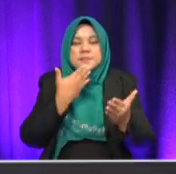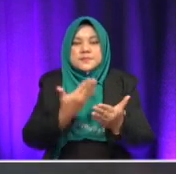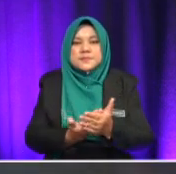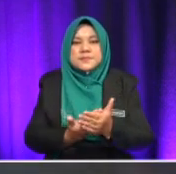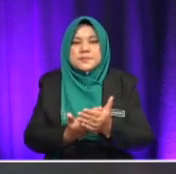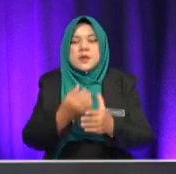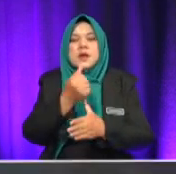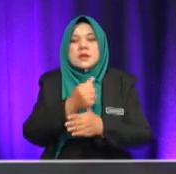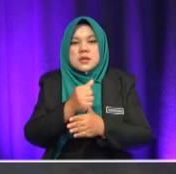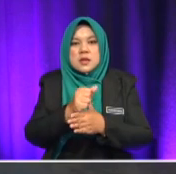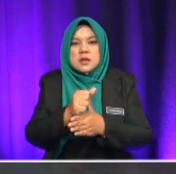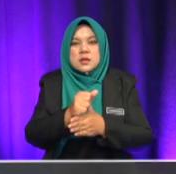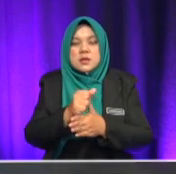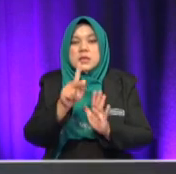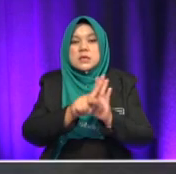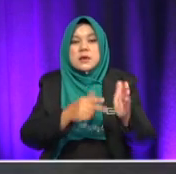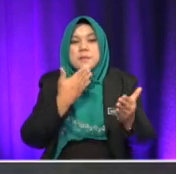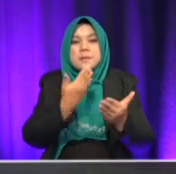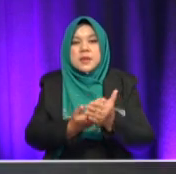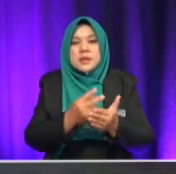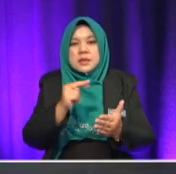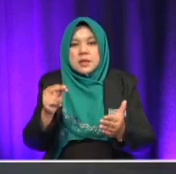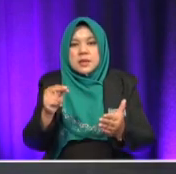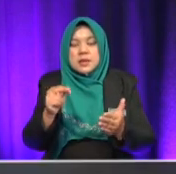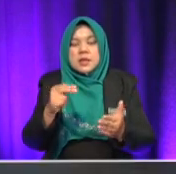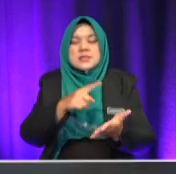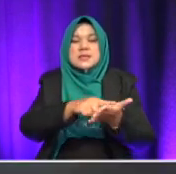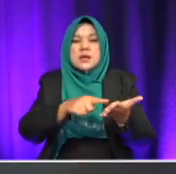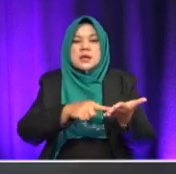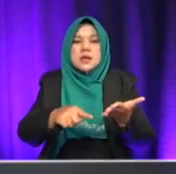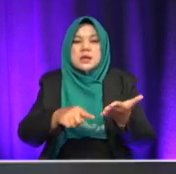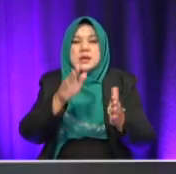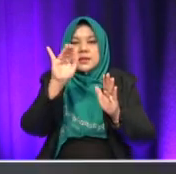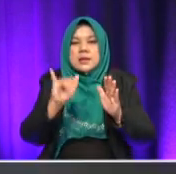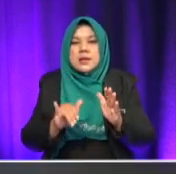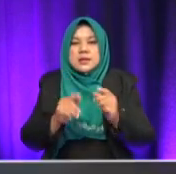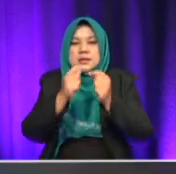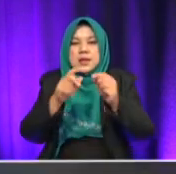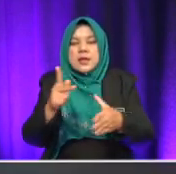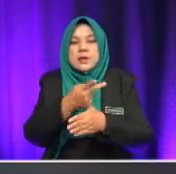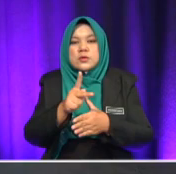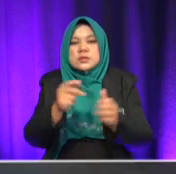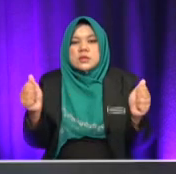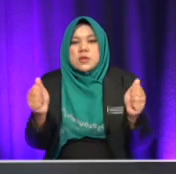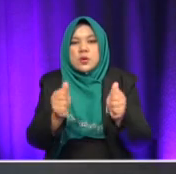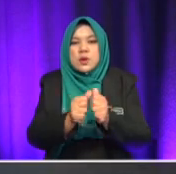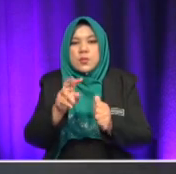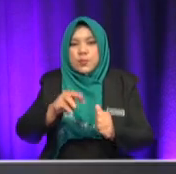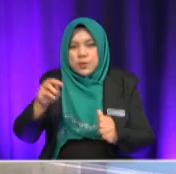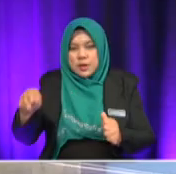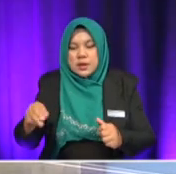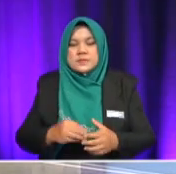itulah diantara Oke hikmah zakat dan telah disebutkan oleh murid-murid bersama dengan kita Pada hari ini